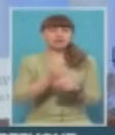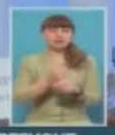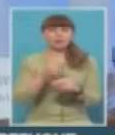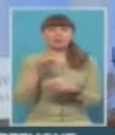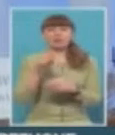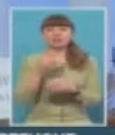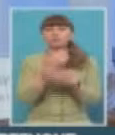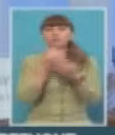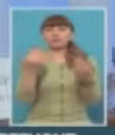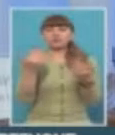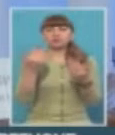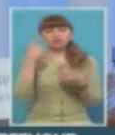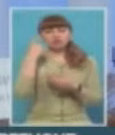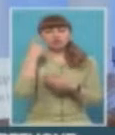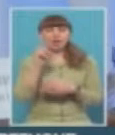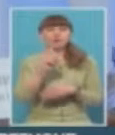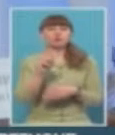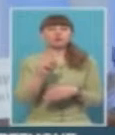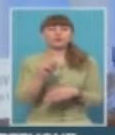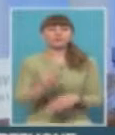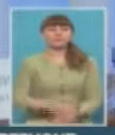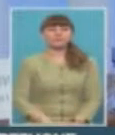считаем, что